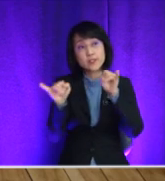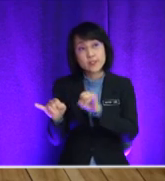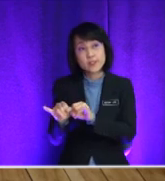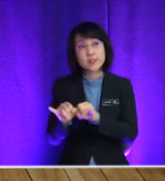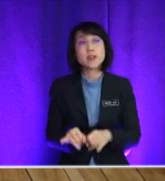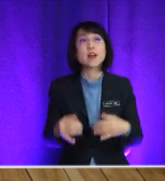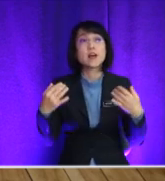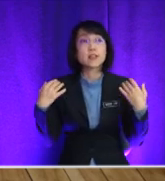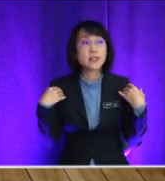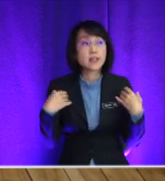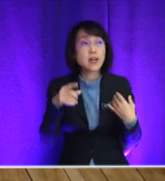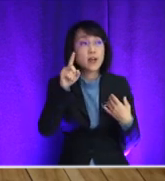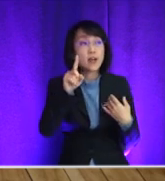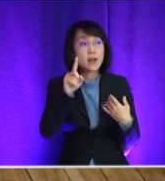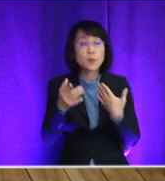jahit yang mudah